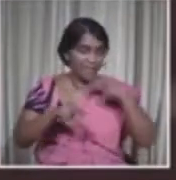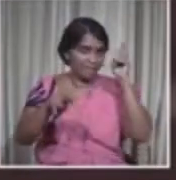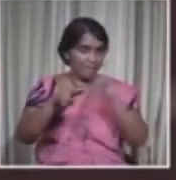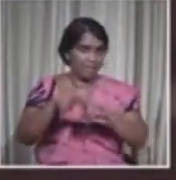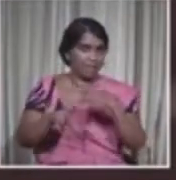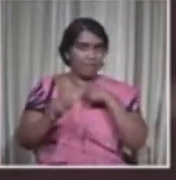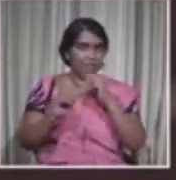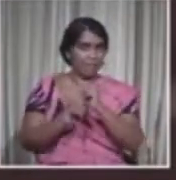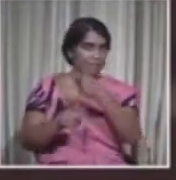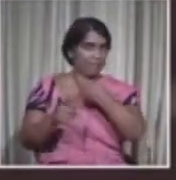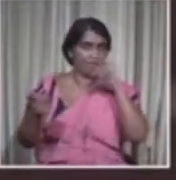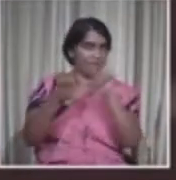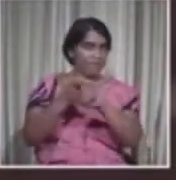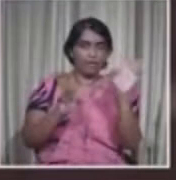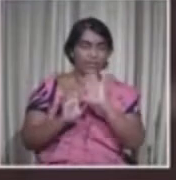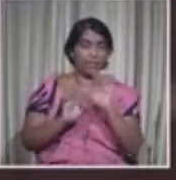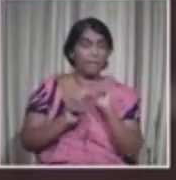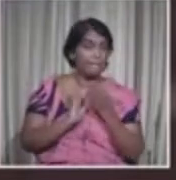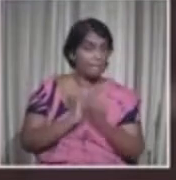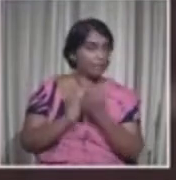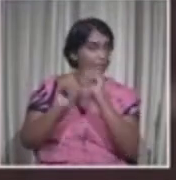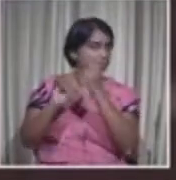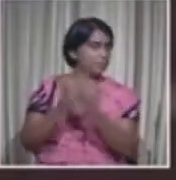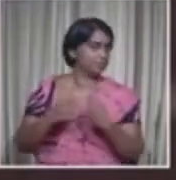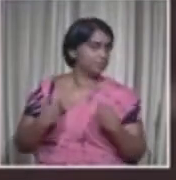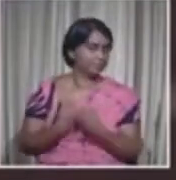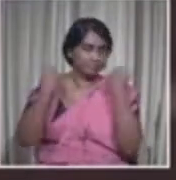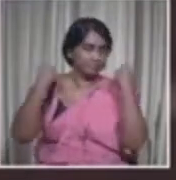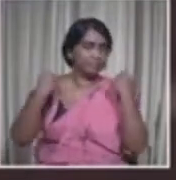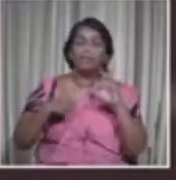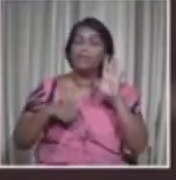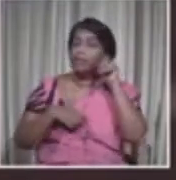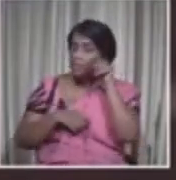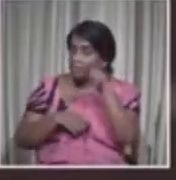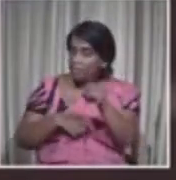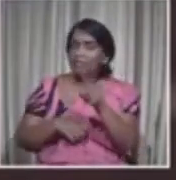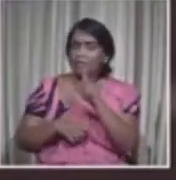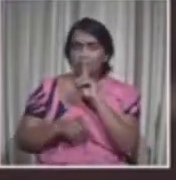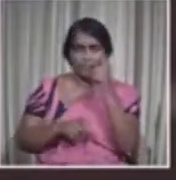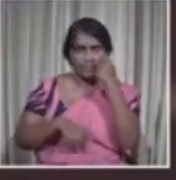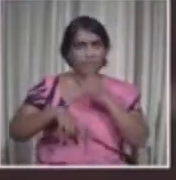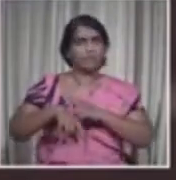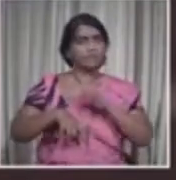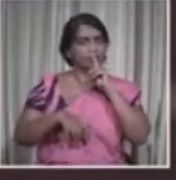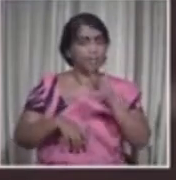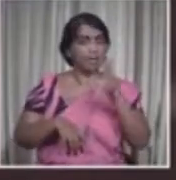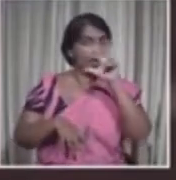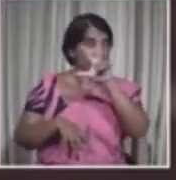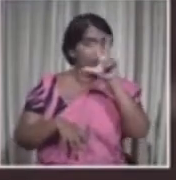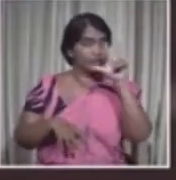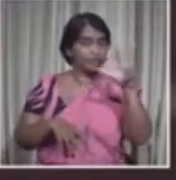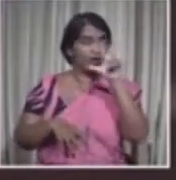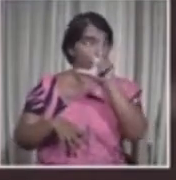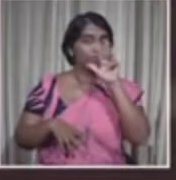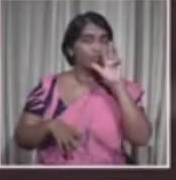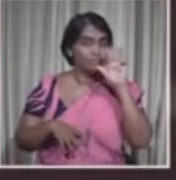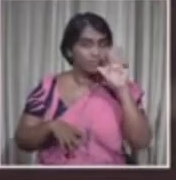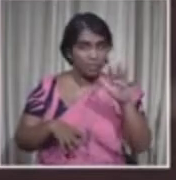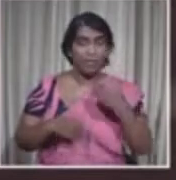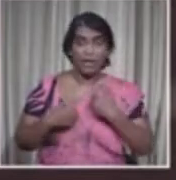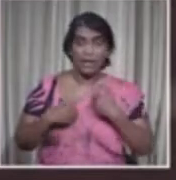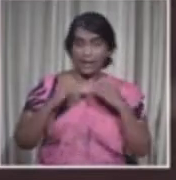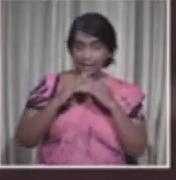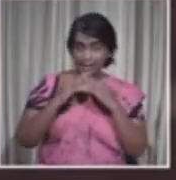පුද්ගලික තරහක් නැහැ. මේ ප්‍රතිපත්ති ගැන තියෙන ප්‍රශ්නයක්. ඔබතුමාලා මම පළවෙනි වතාවට කියන ඔබතුමාලා 88 89 මගේ